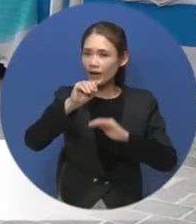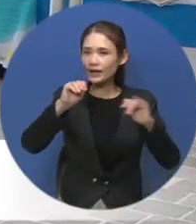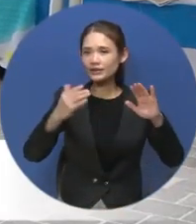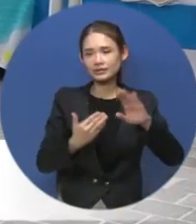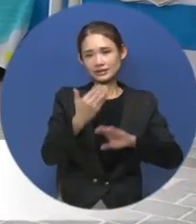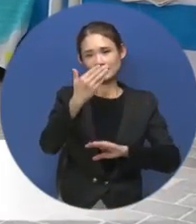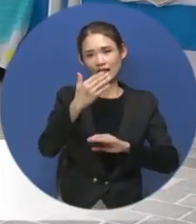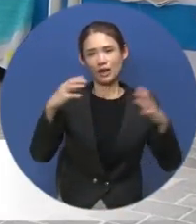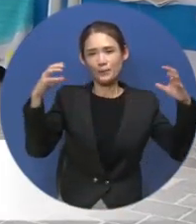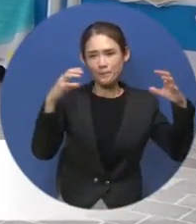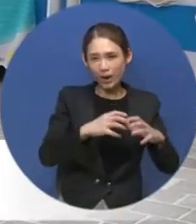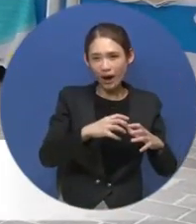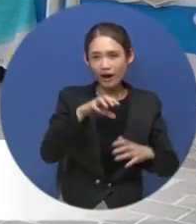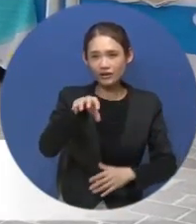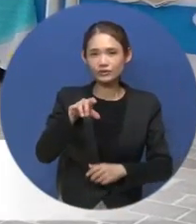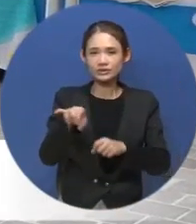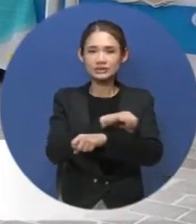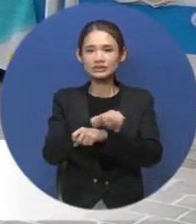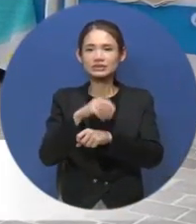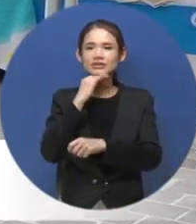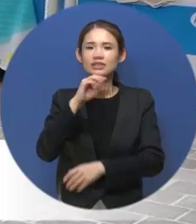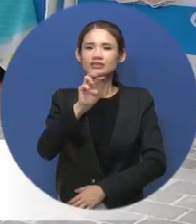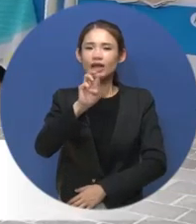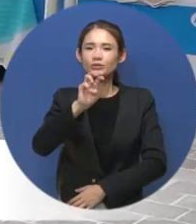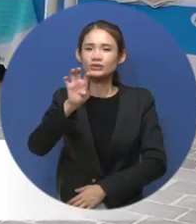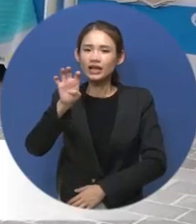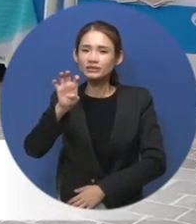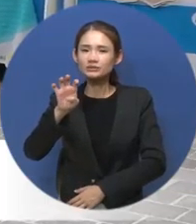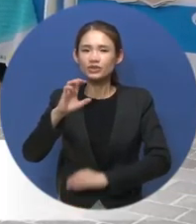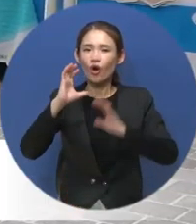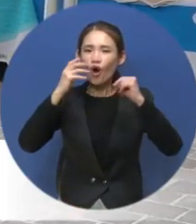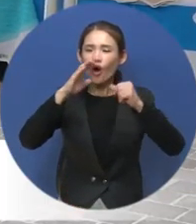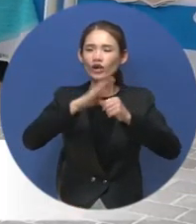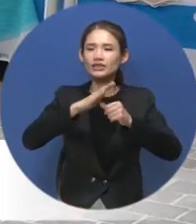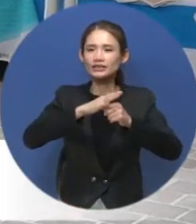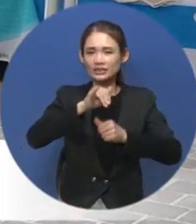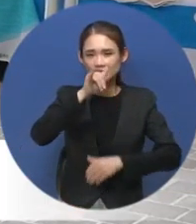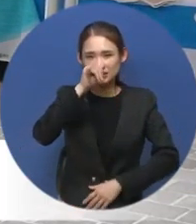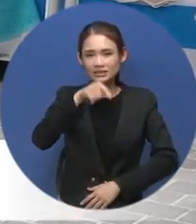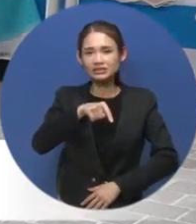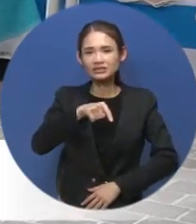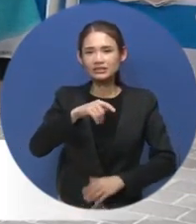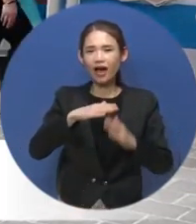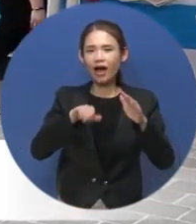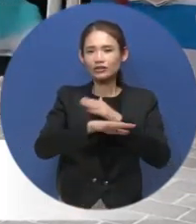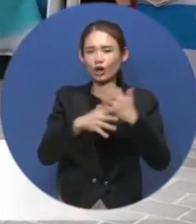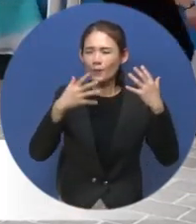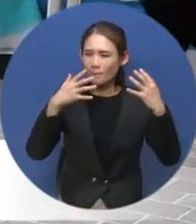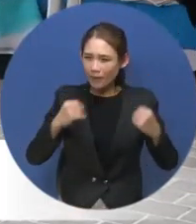무려 4천여 명이 매장을 이용 하루 평균 1천만 원의 매출을 올렸습니다.